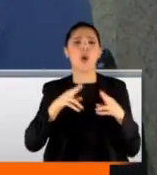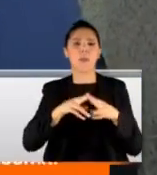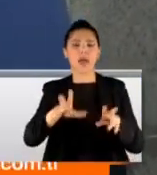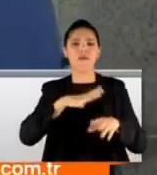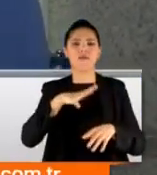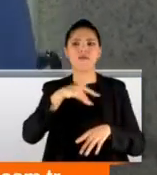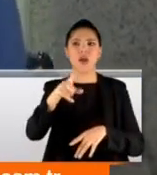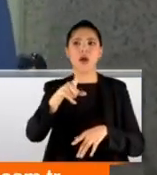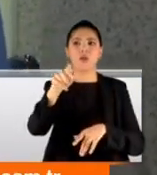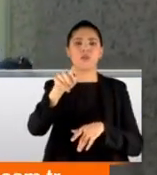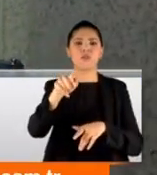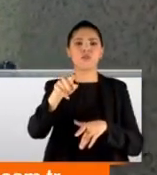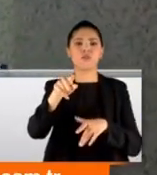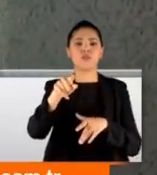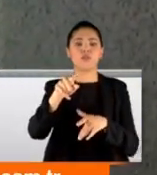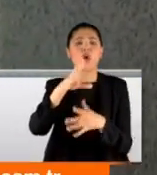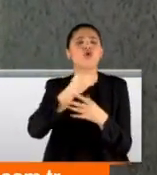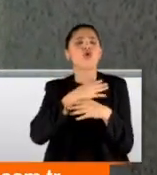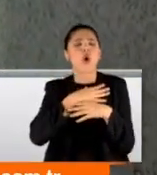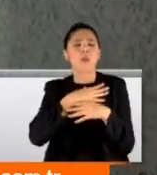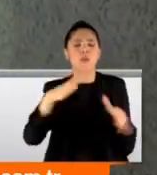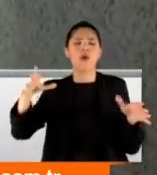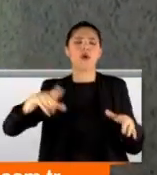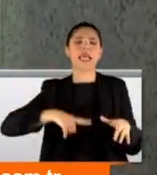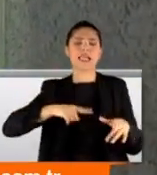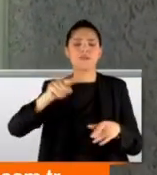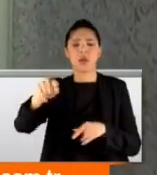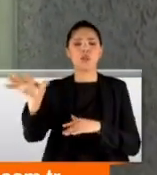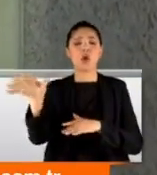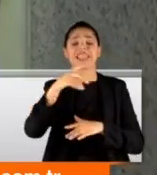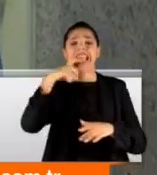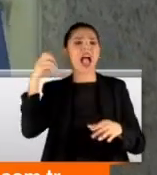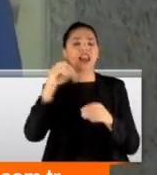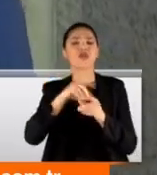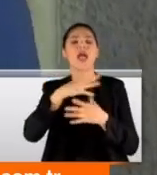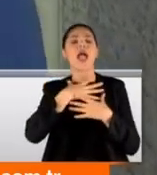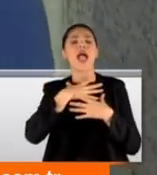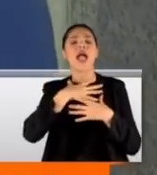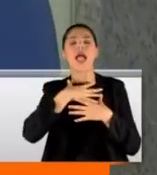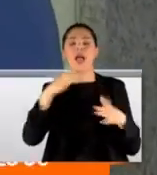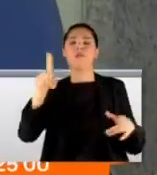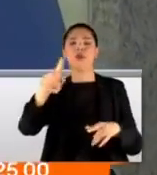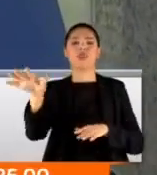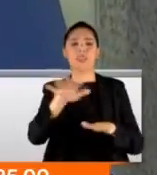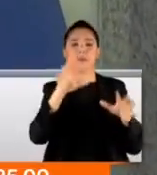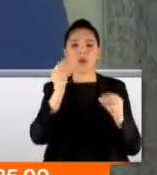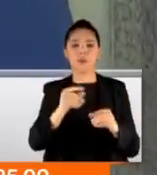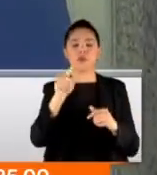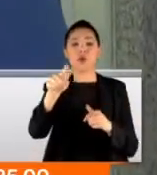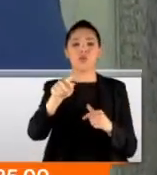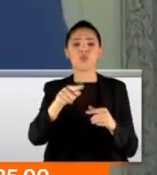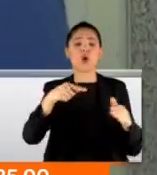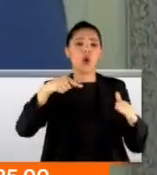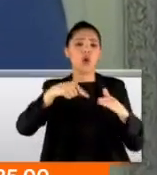Burada meydana gelmiş en büyük depremlerden bir tanesi İzmir civarında. Tarihsel depremler var ama bu doğu batı uzanan bir